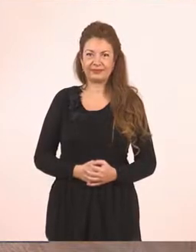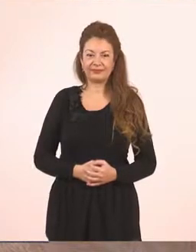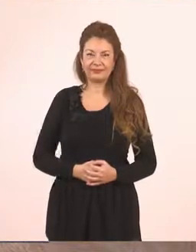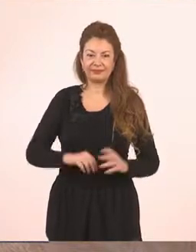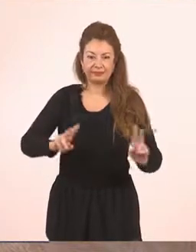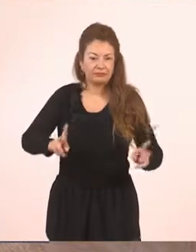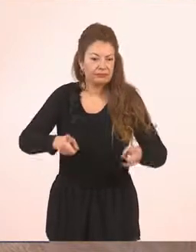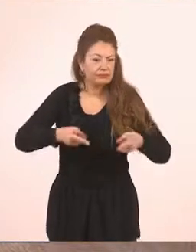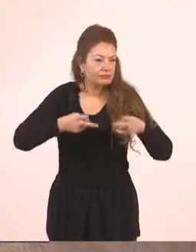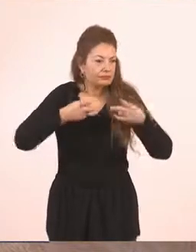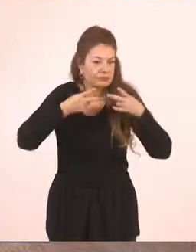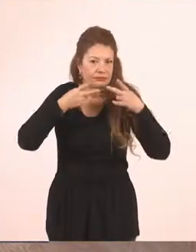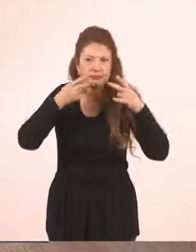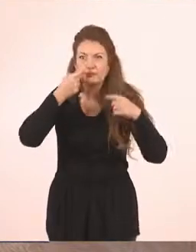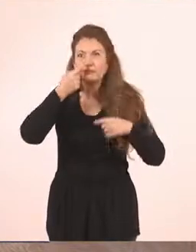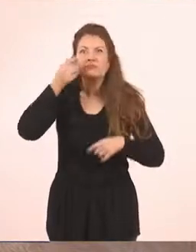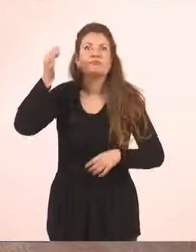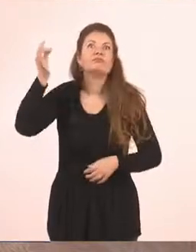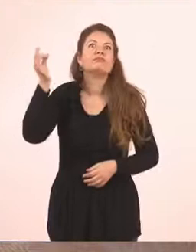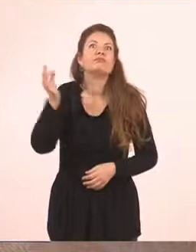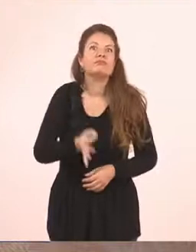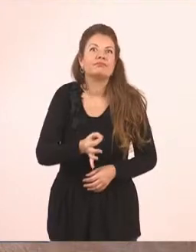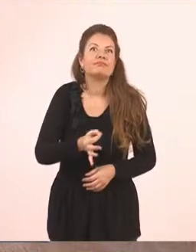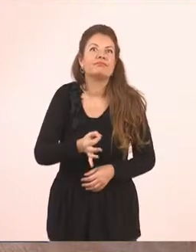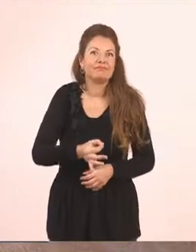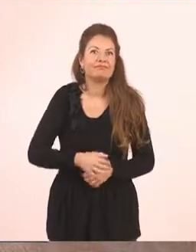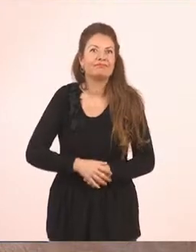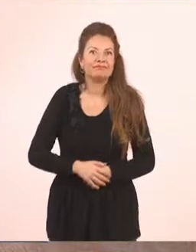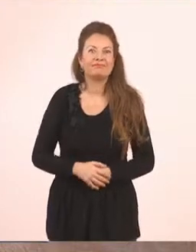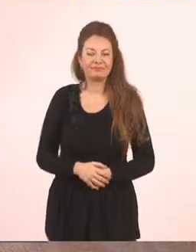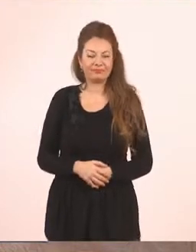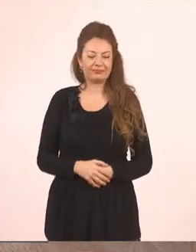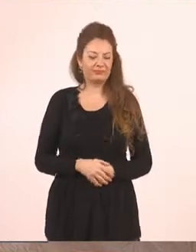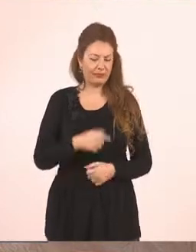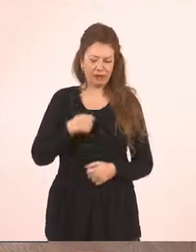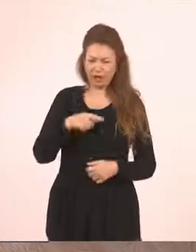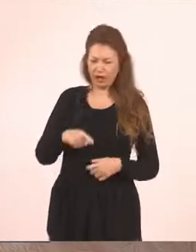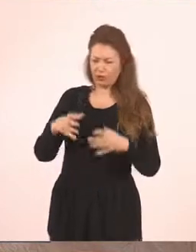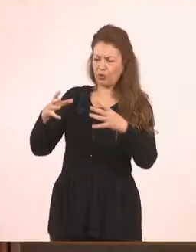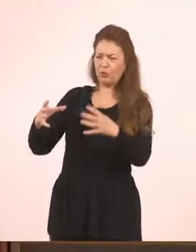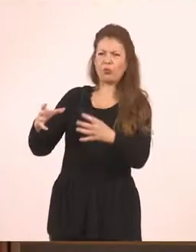Μας χωμερίζουν, ε. Ναι. Σοφία, έπιασε όλο το χώρο.